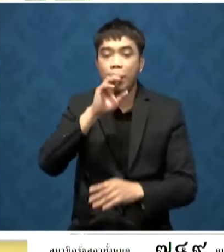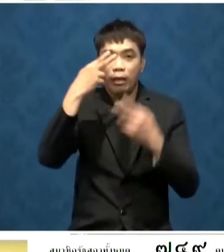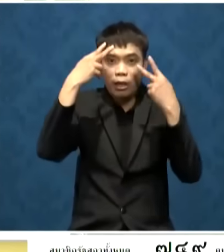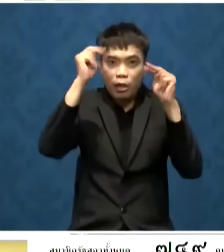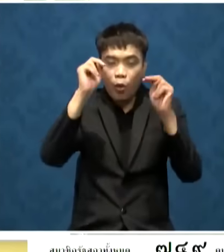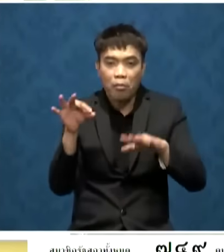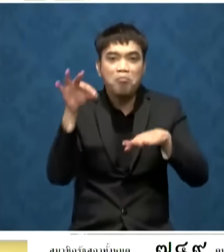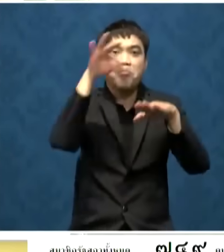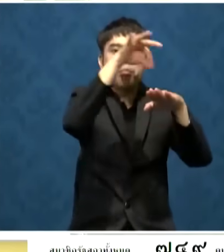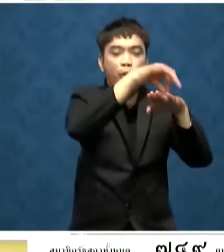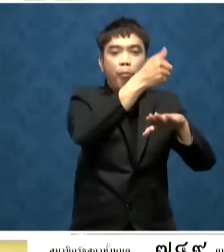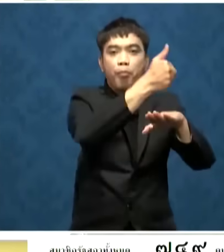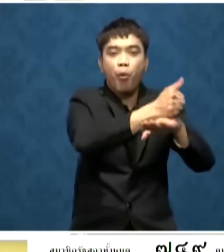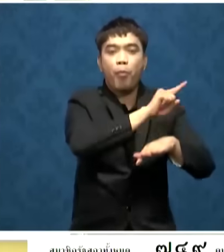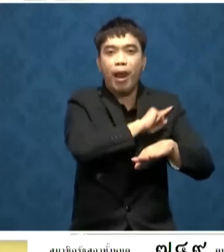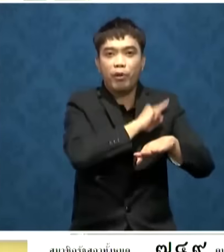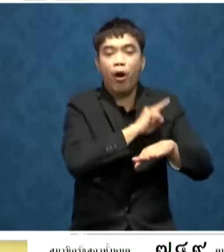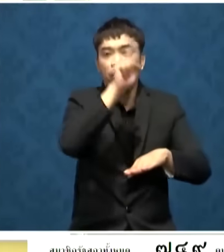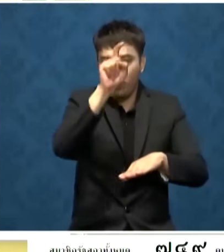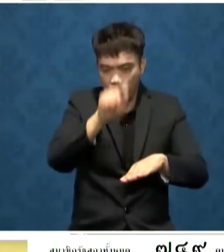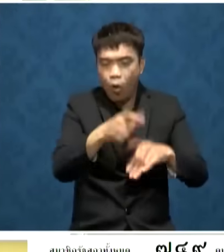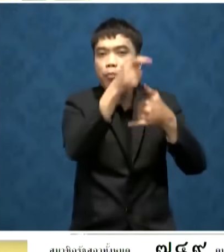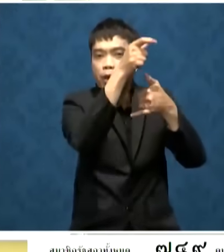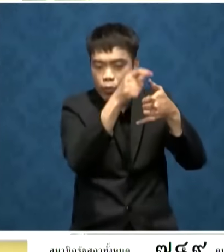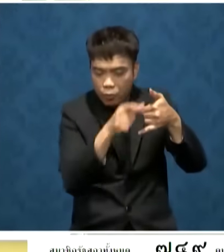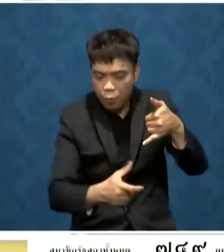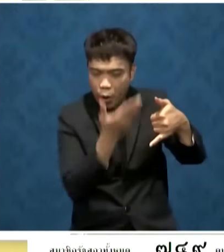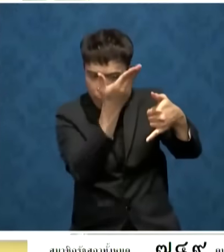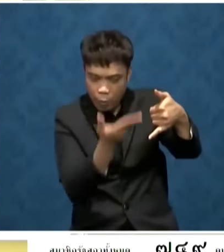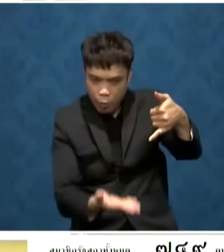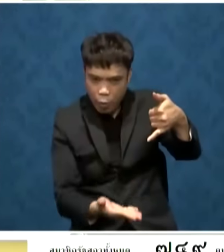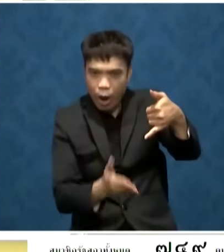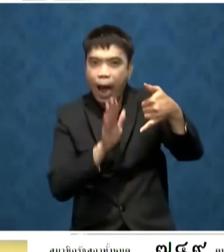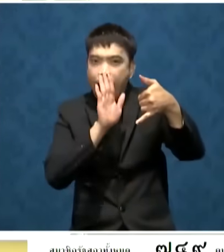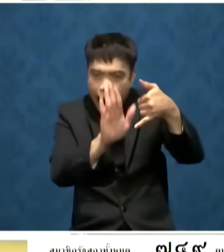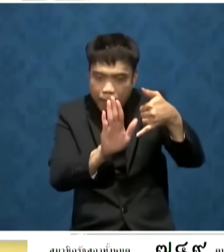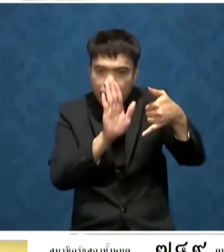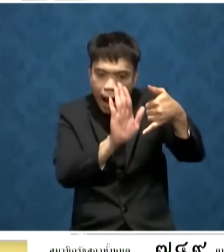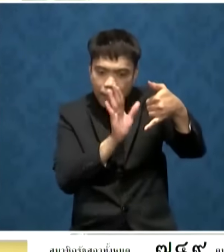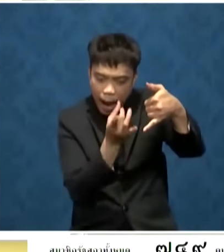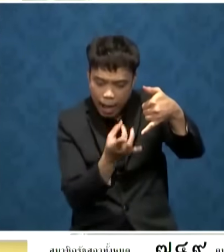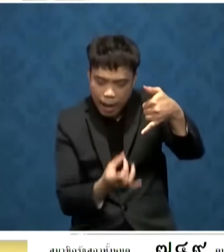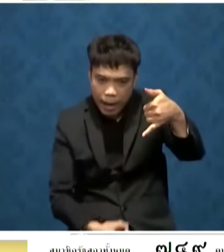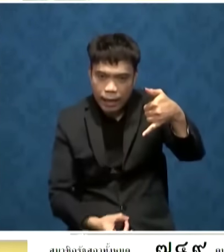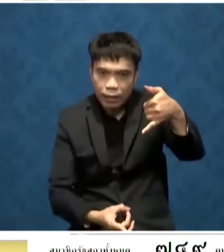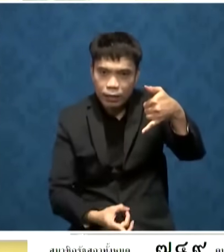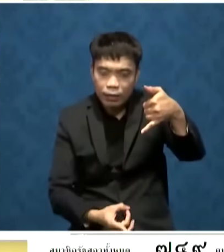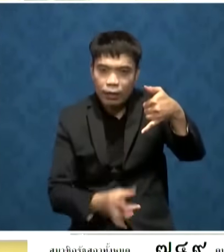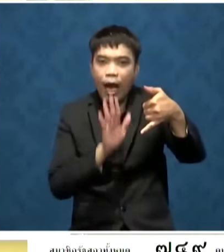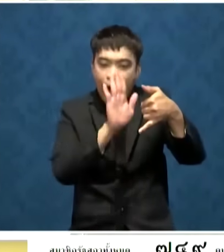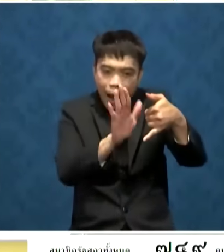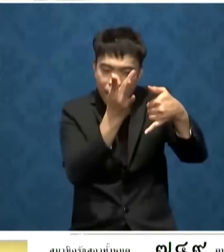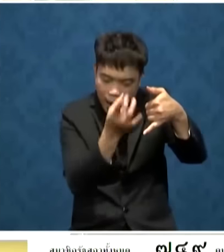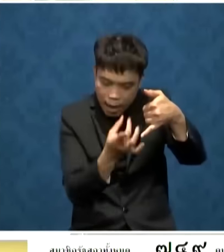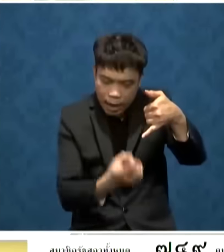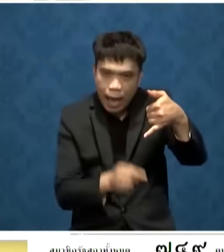รัฐมนตรีนั้นจะต้องมีคุณสมบัติลักษณะต้องห้ามจะต้องไม่มีคุณสมบัติลักษณะต้องห้าม